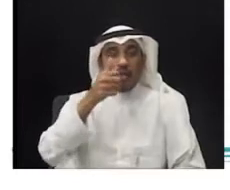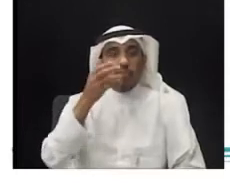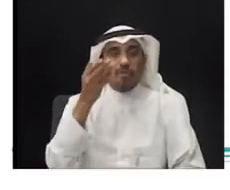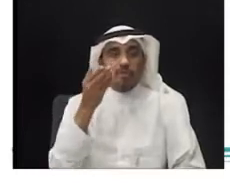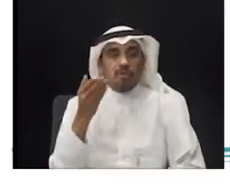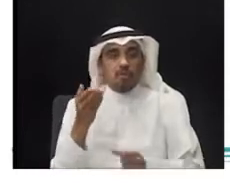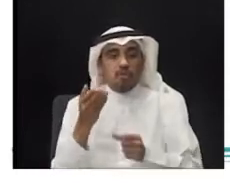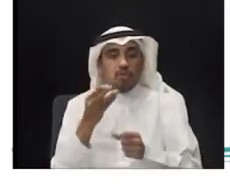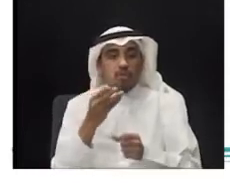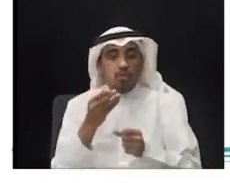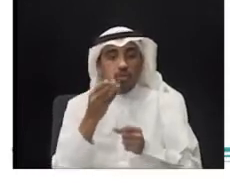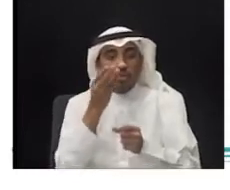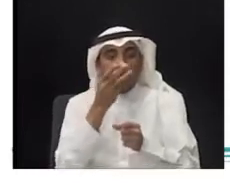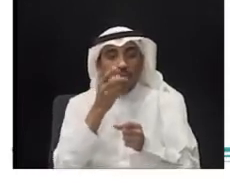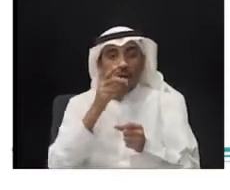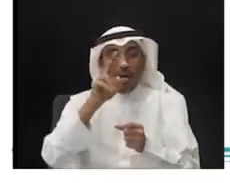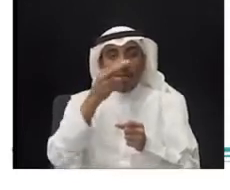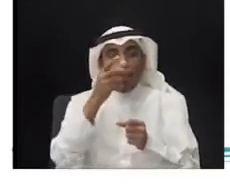وجرا بالياء.